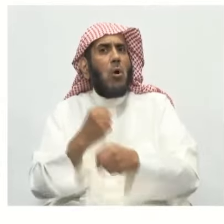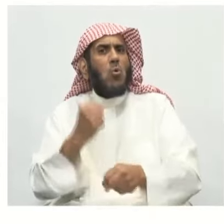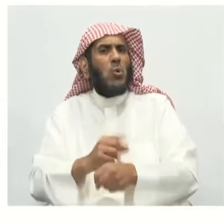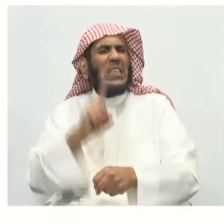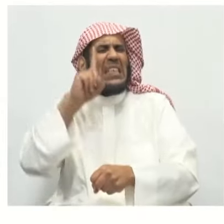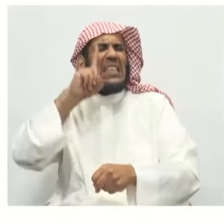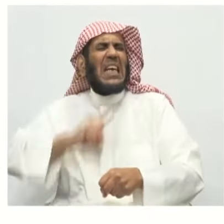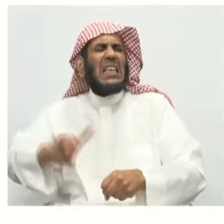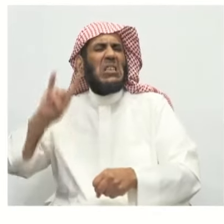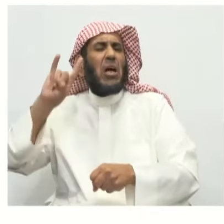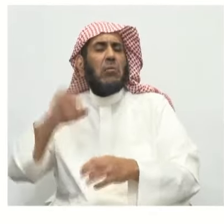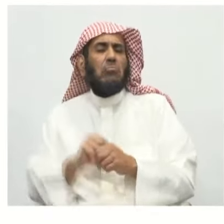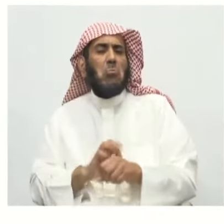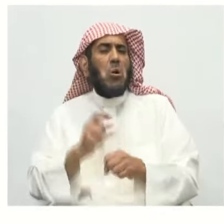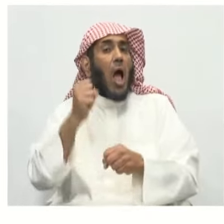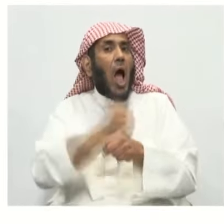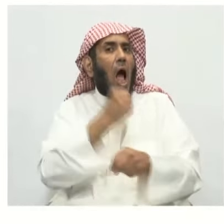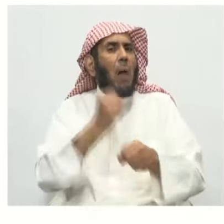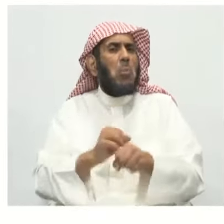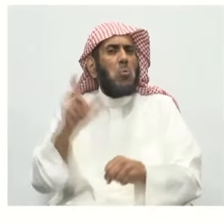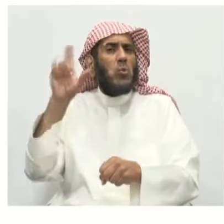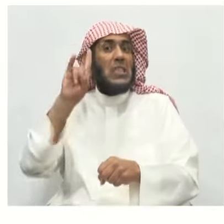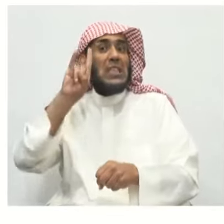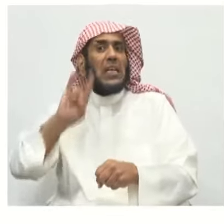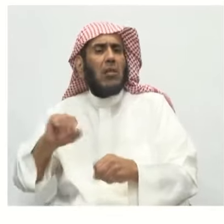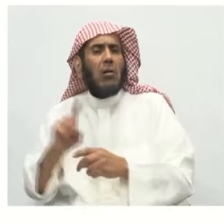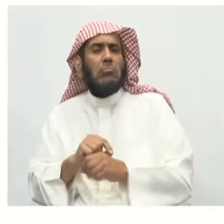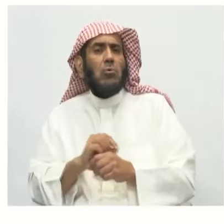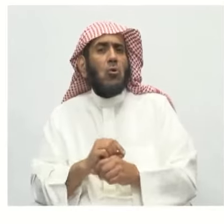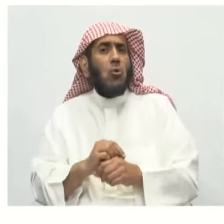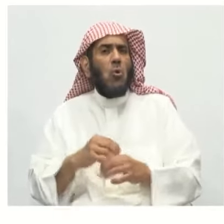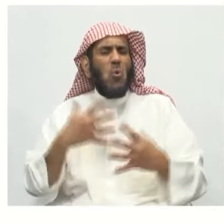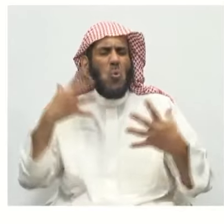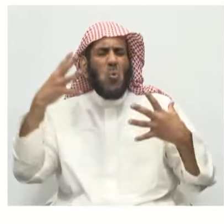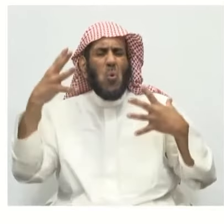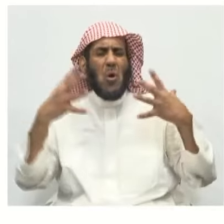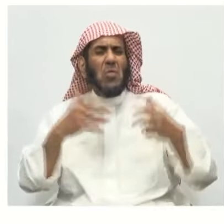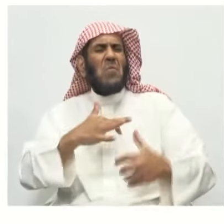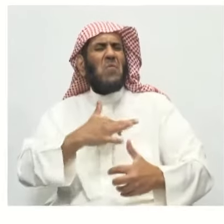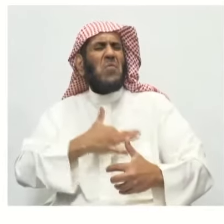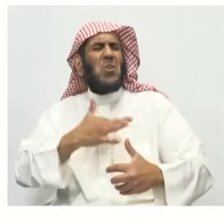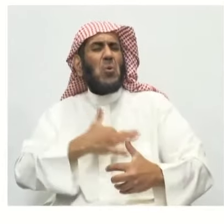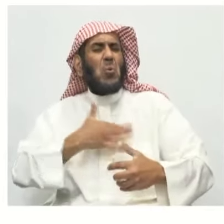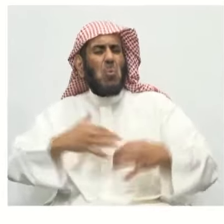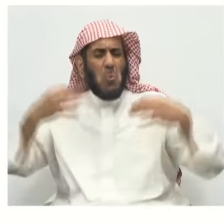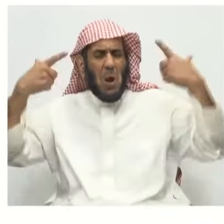شيطاني اذا هو عمل شي طان يؤثر في القلوب